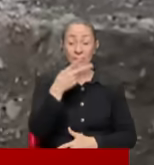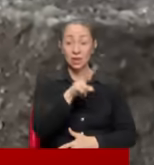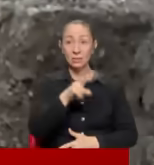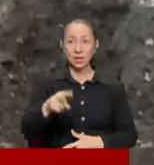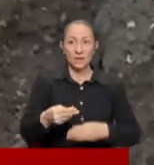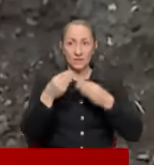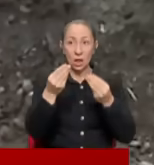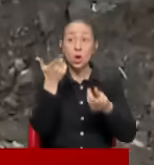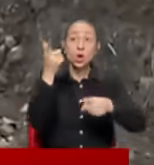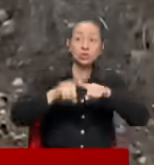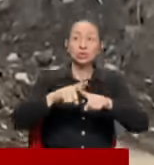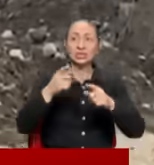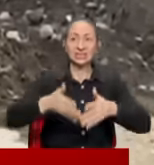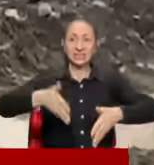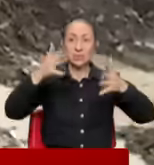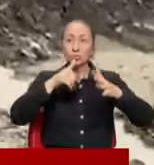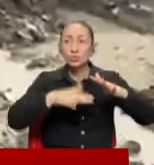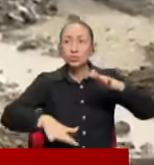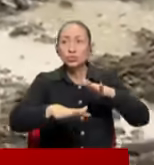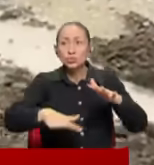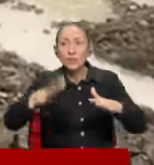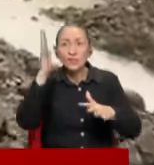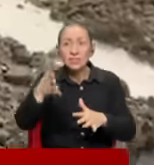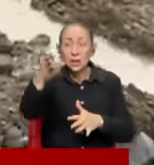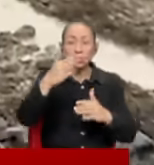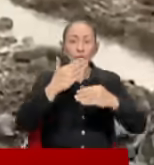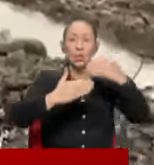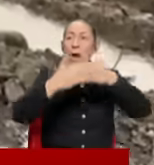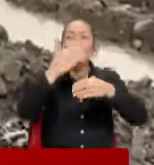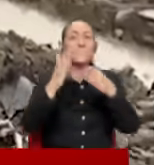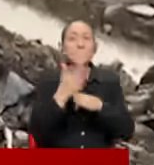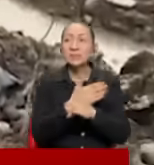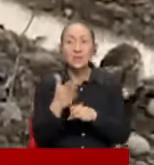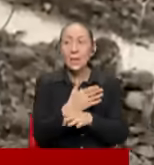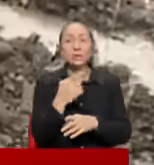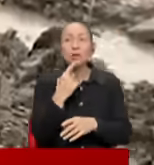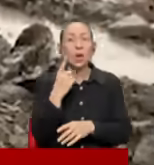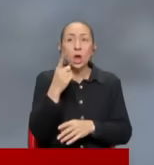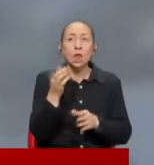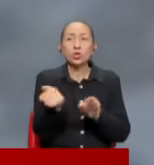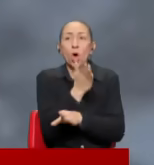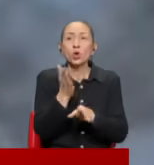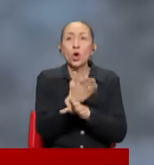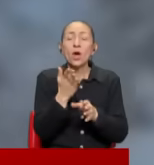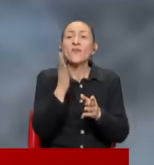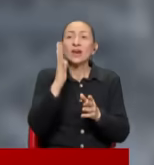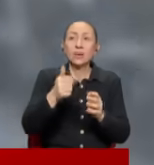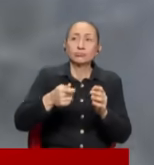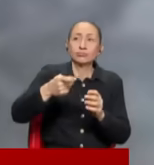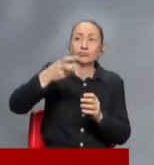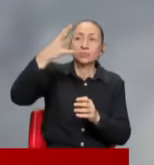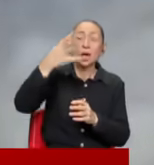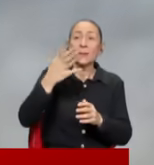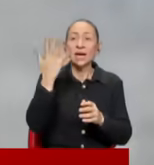yılında teslim edilen lüks sitede bina zemini suyla dolu. Duvarlarında kullanılan malzemede iddiaya göre dolgu. Fazladan da kat çıkıldı.